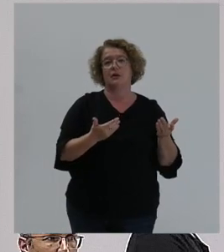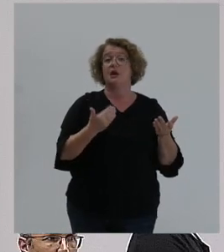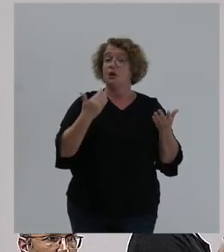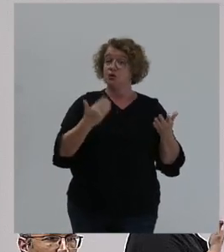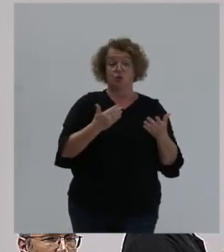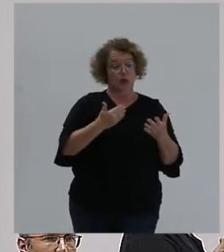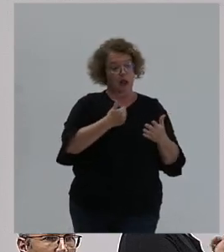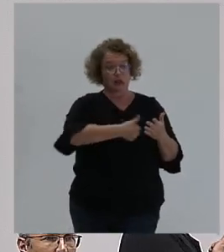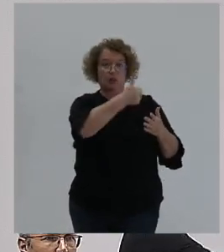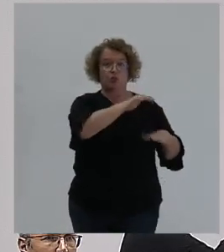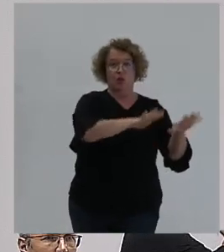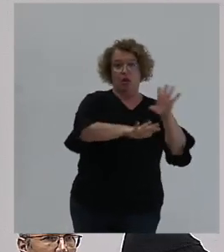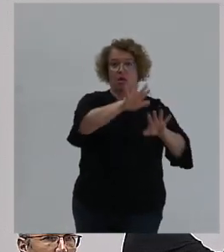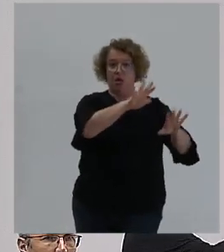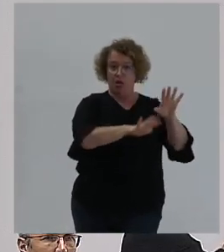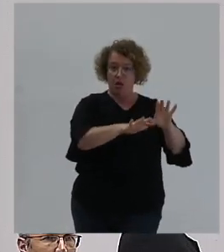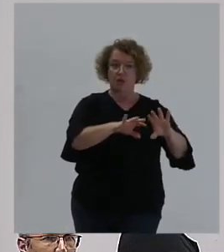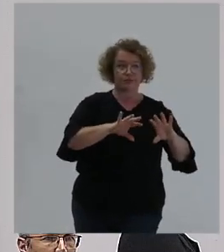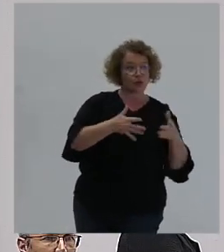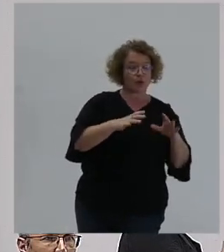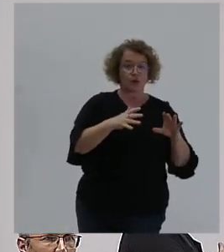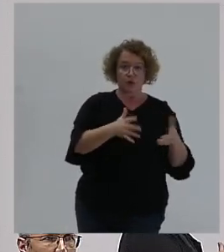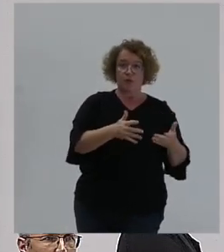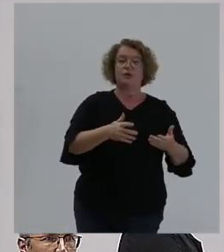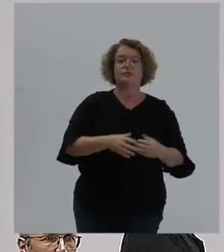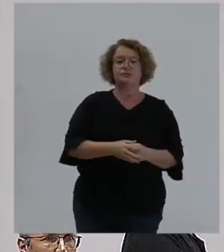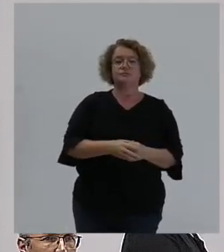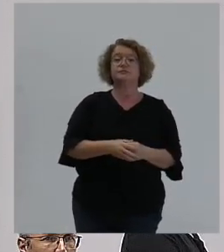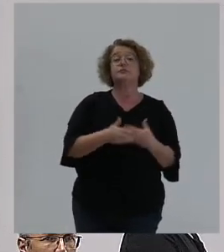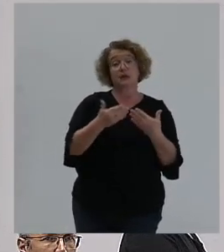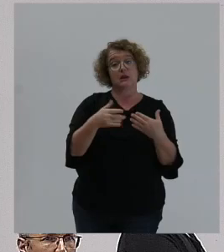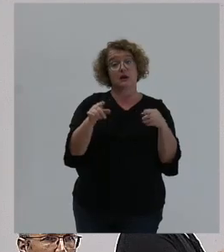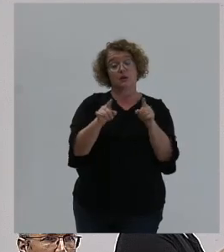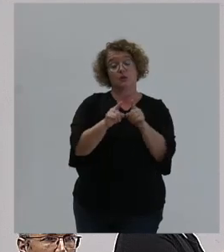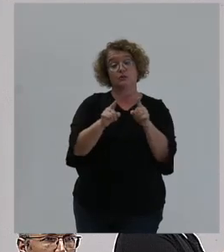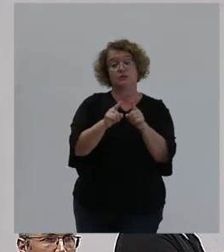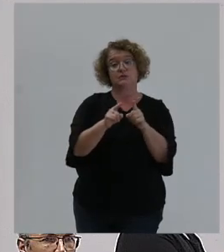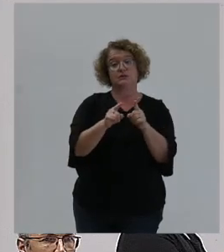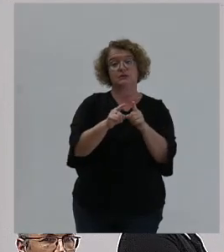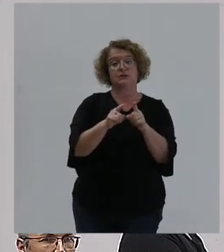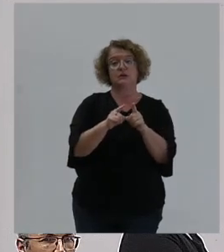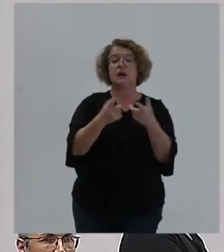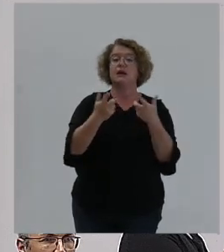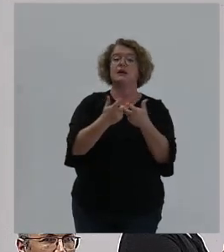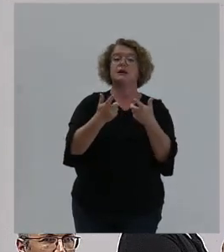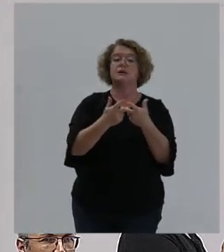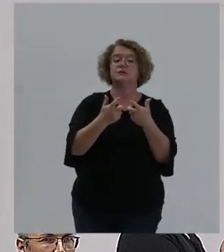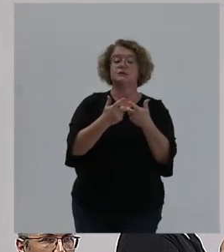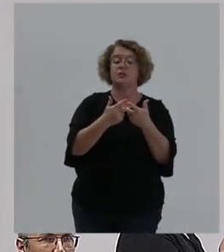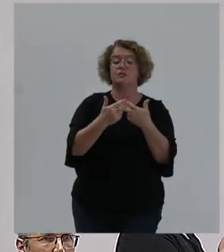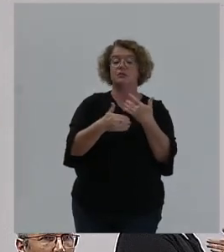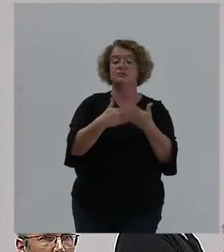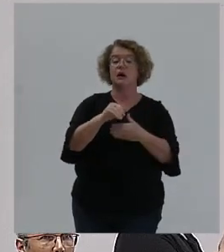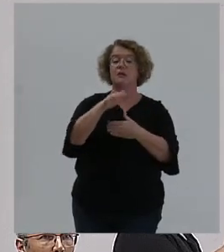voir, se dépatouiller un petit peu, comme bon leur semblait à propos de cela. Ça vaut par ailleurs aussi pour le cas du retour